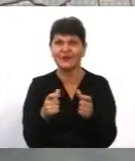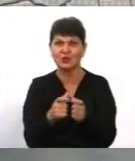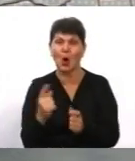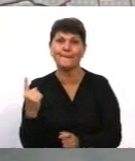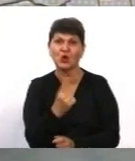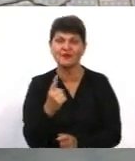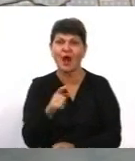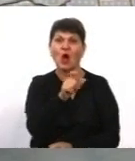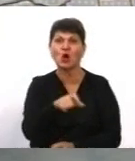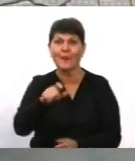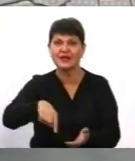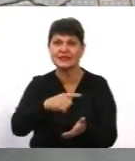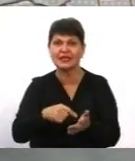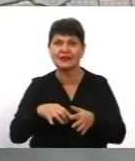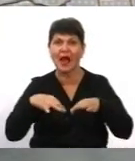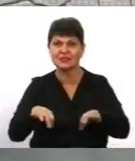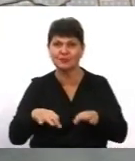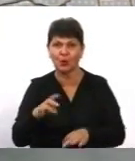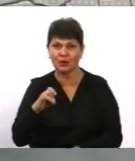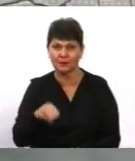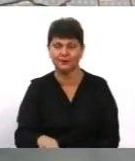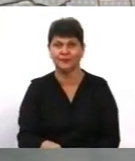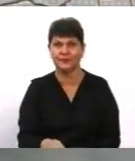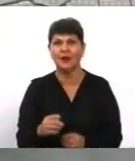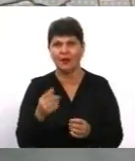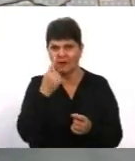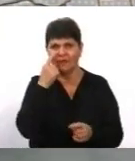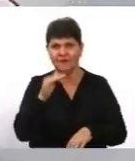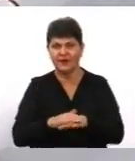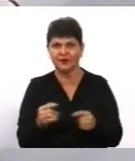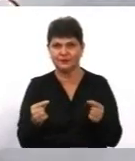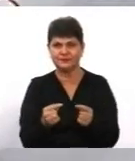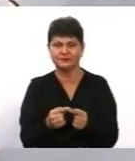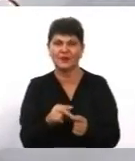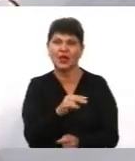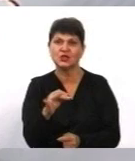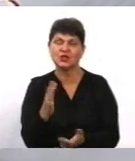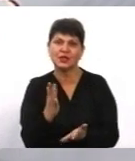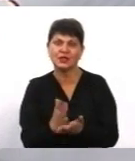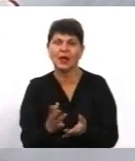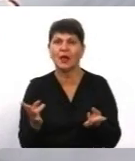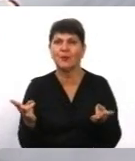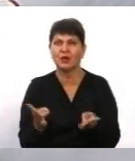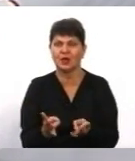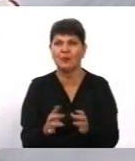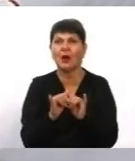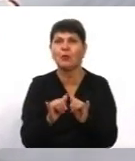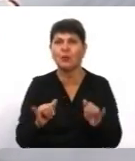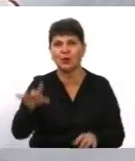громадському транспорті, тут очевидні речі. Чи є потреба у Вінниці популяризувати велосипедний